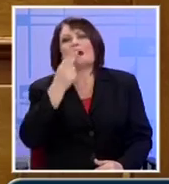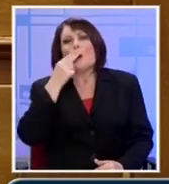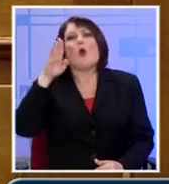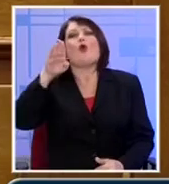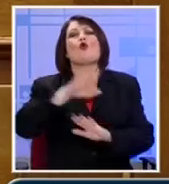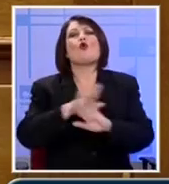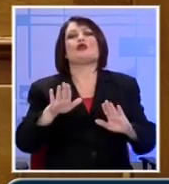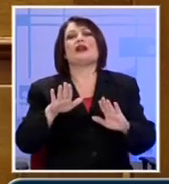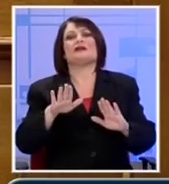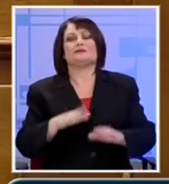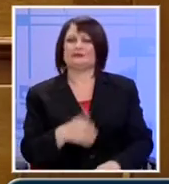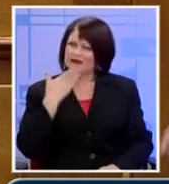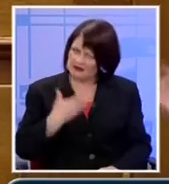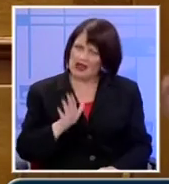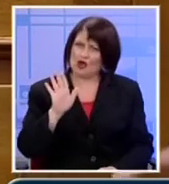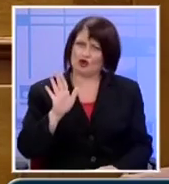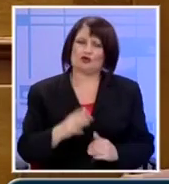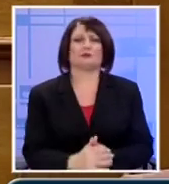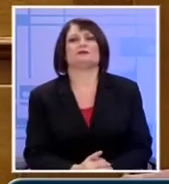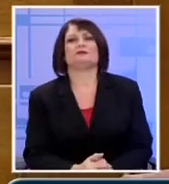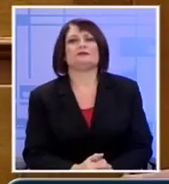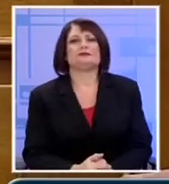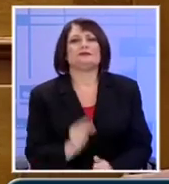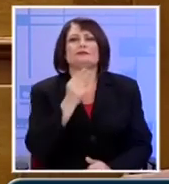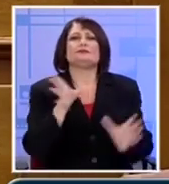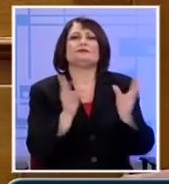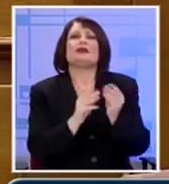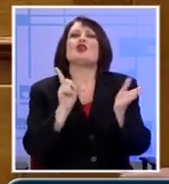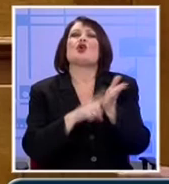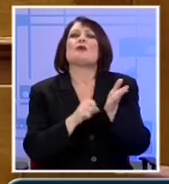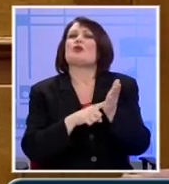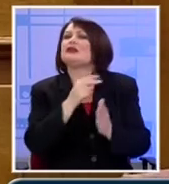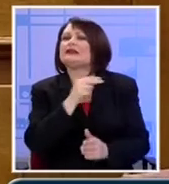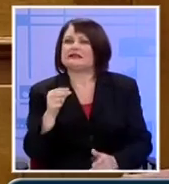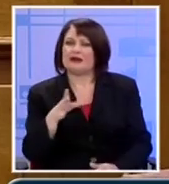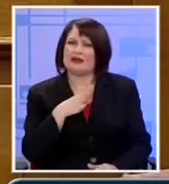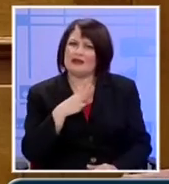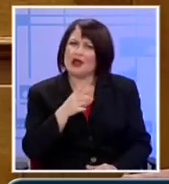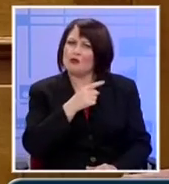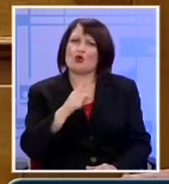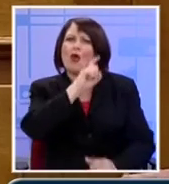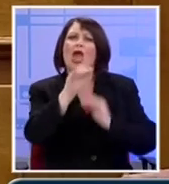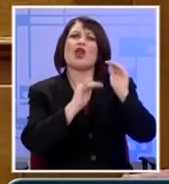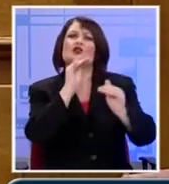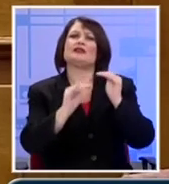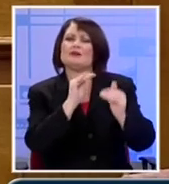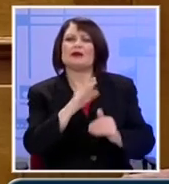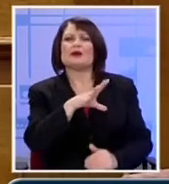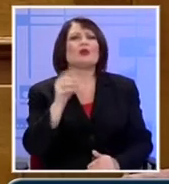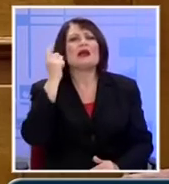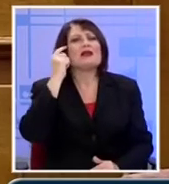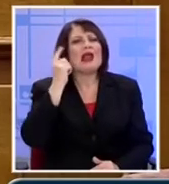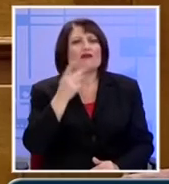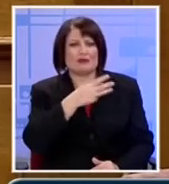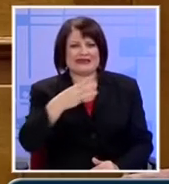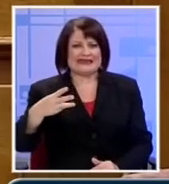Χούντα. Και τελειώνω, κύριε Πρόεδρε, με λίγα λόγια ως προς την νομιμότητα. Θα ήθελα να θέσω μερικά μόνο ερωτήματα ώστε να γίνει κατανοητή η